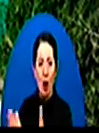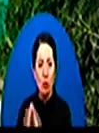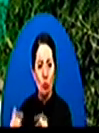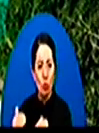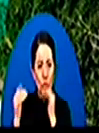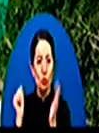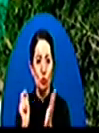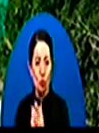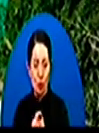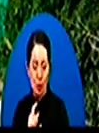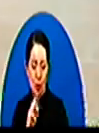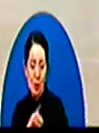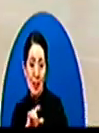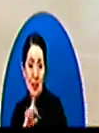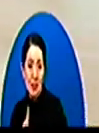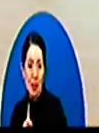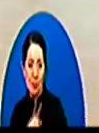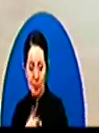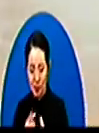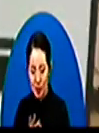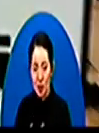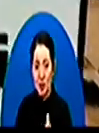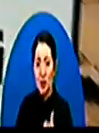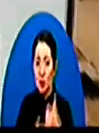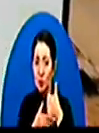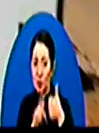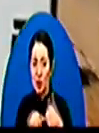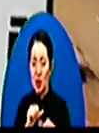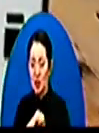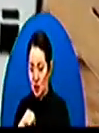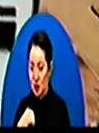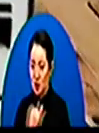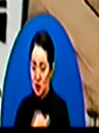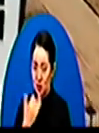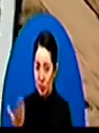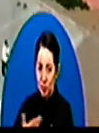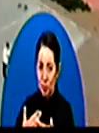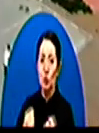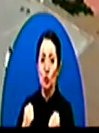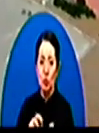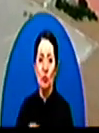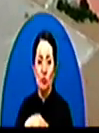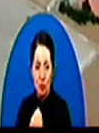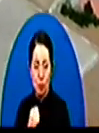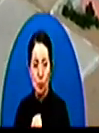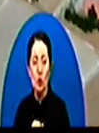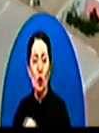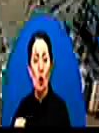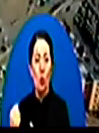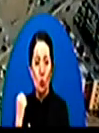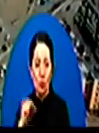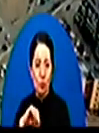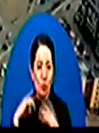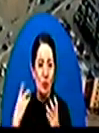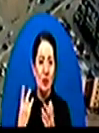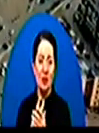нэр дэвшигчд иргэдийнхээ итгэлийг зүтгэлээр хариулан ажиллахаа уулзалтын үеэр хэлж хүчээ нэгтгэхийн урандуур